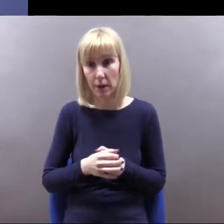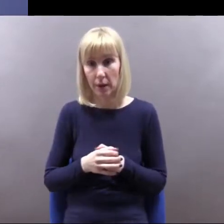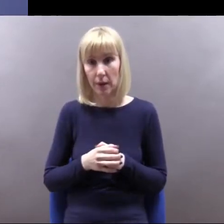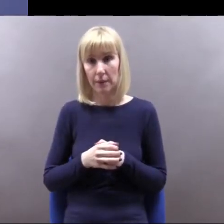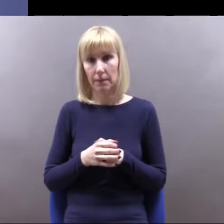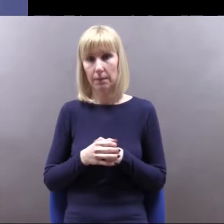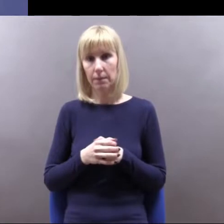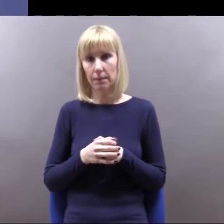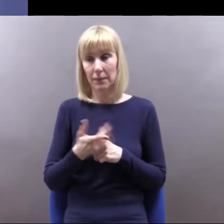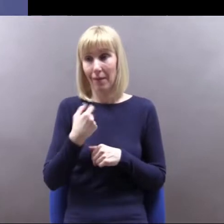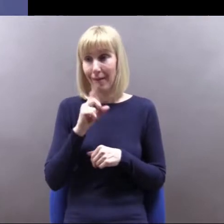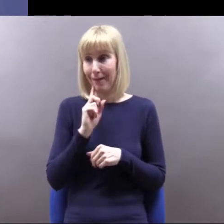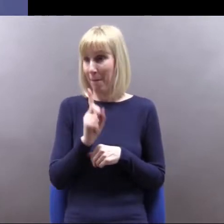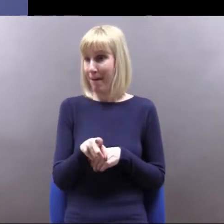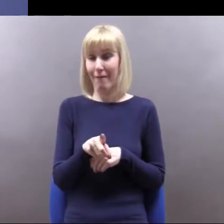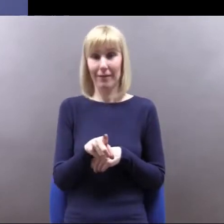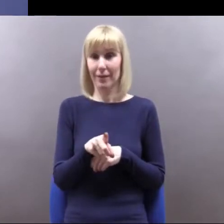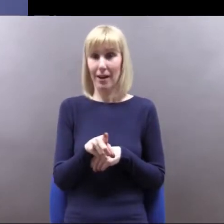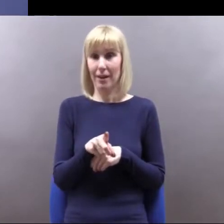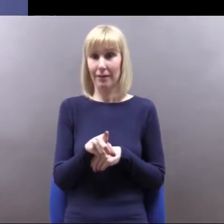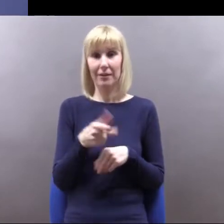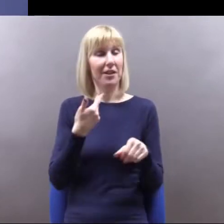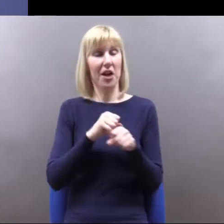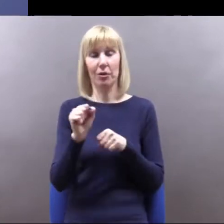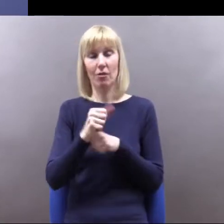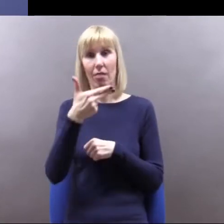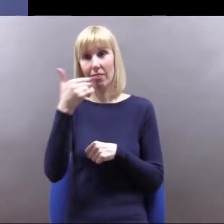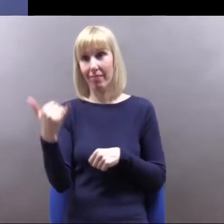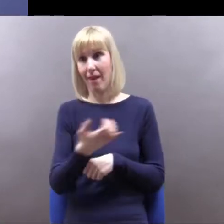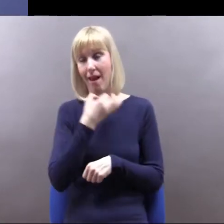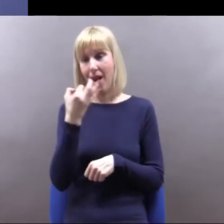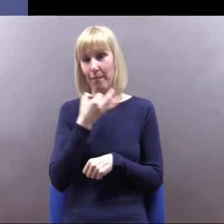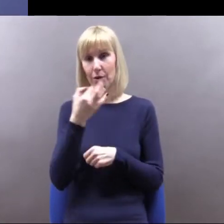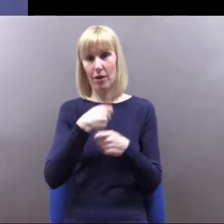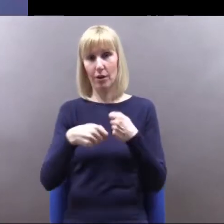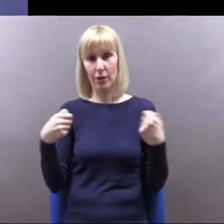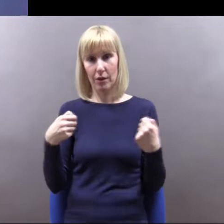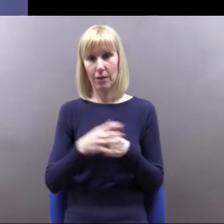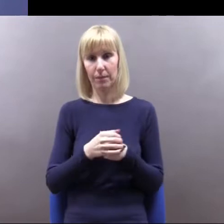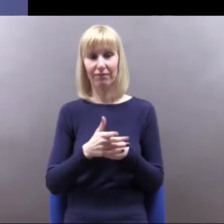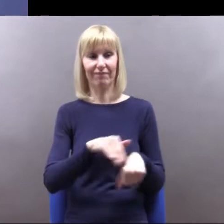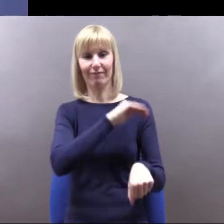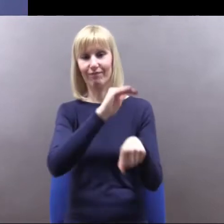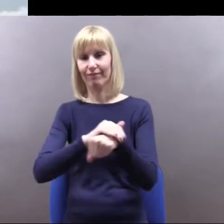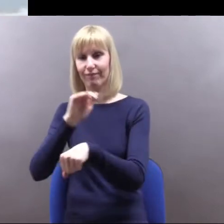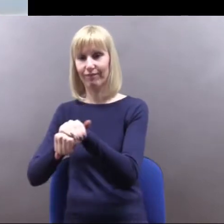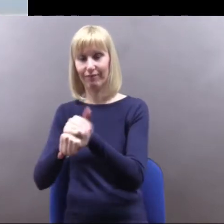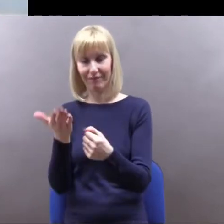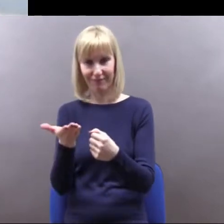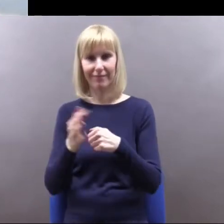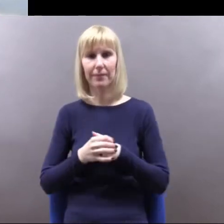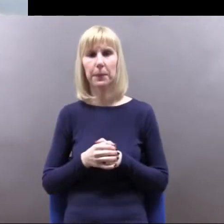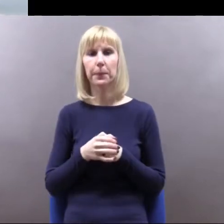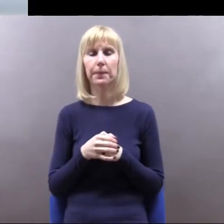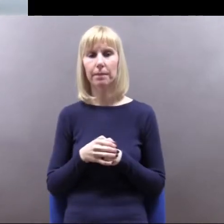ze schodołazu i naprawdę nie jest to najlepsze rozwiązanie. No tak, tutaj musimy